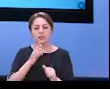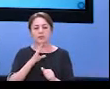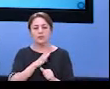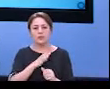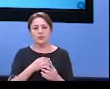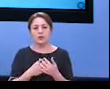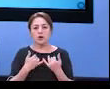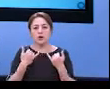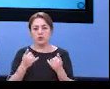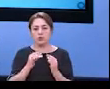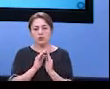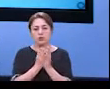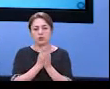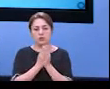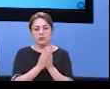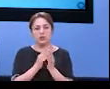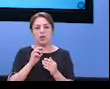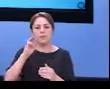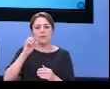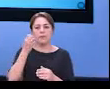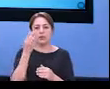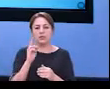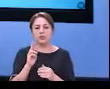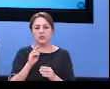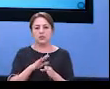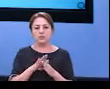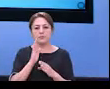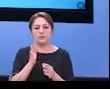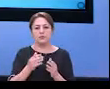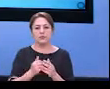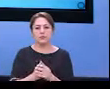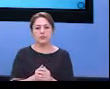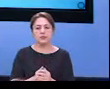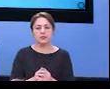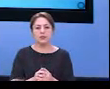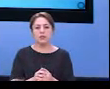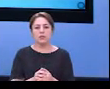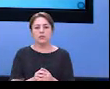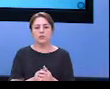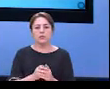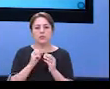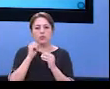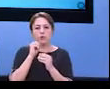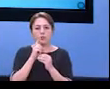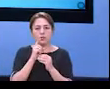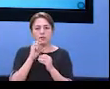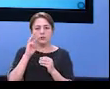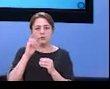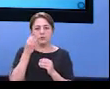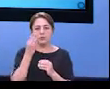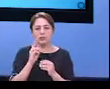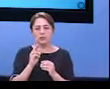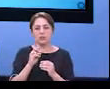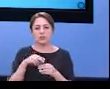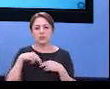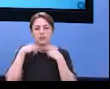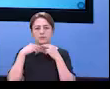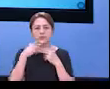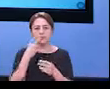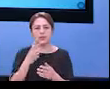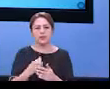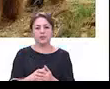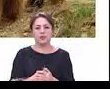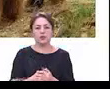Keling, endi darsligimizdagi mashqlar ustida ishlaymiz. Demak, 11-mashqqa